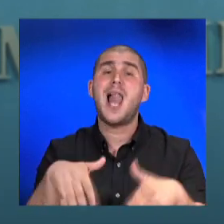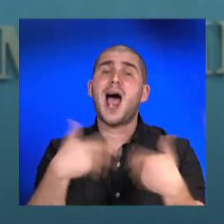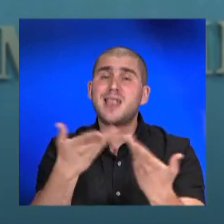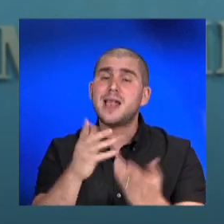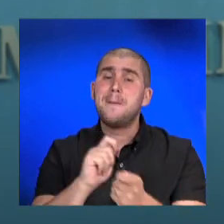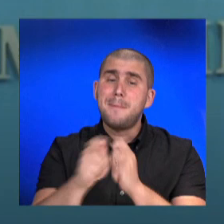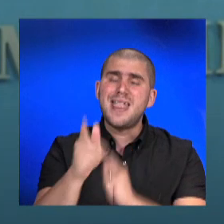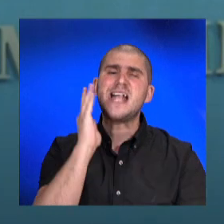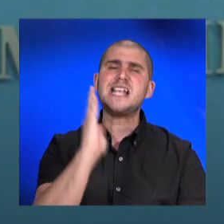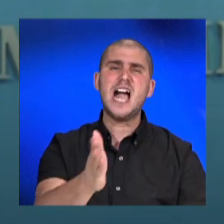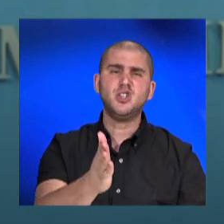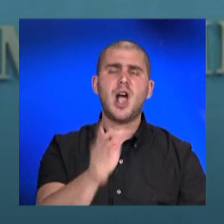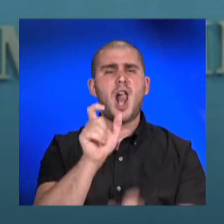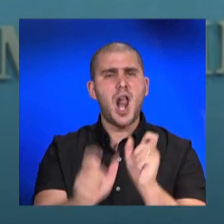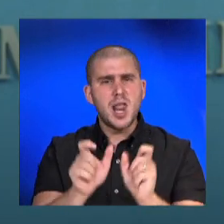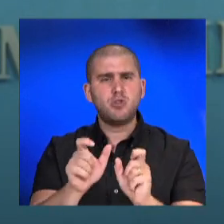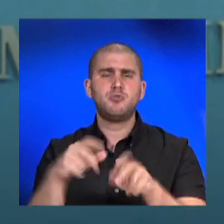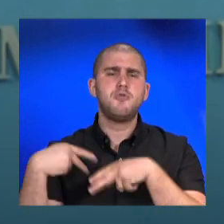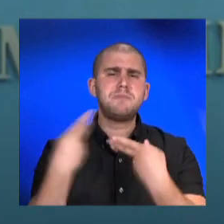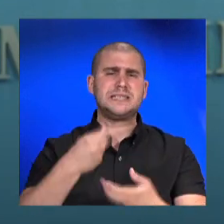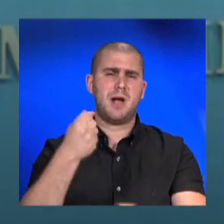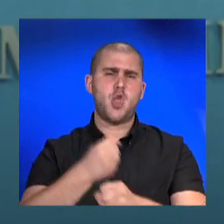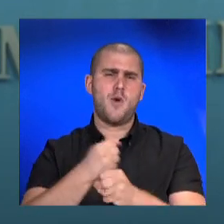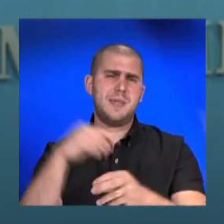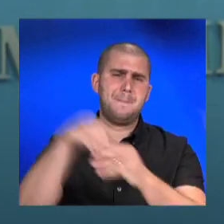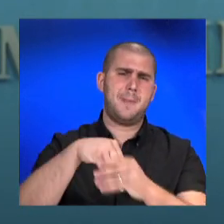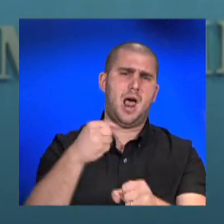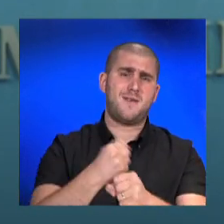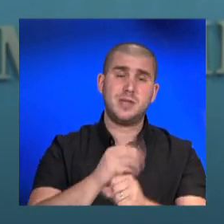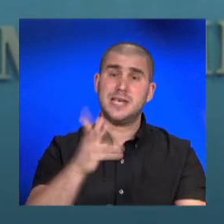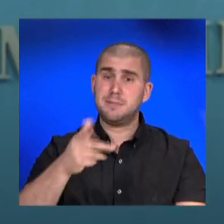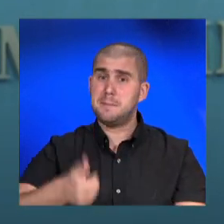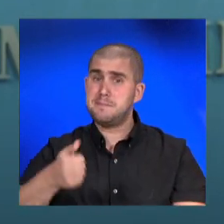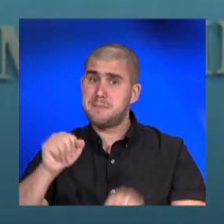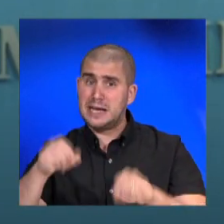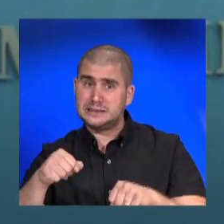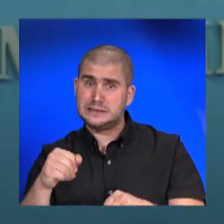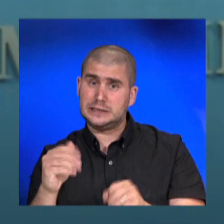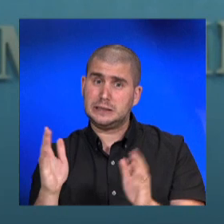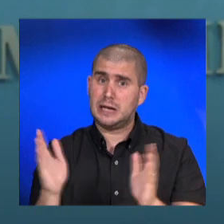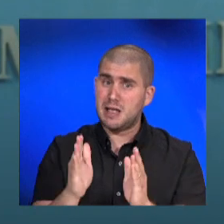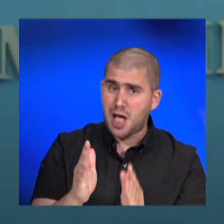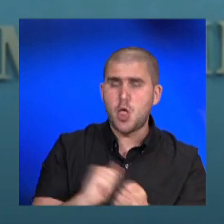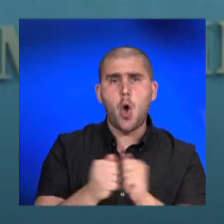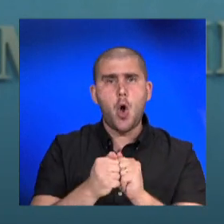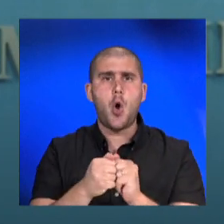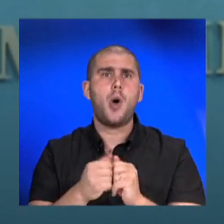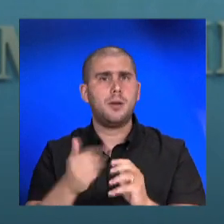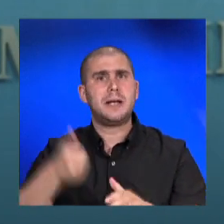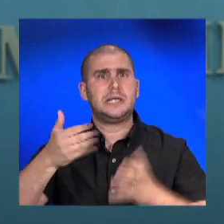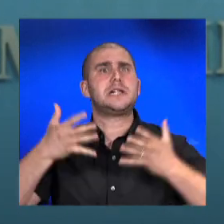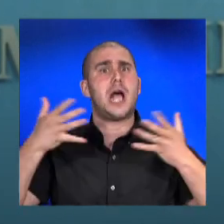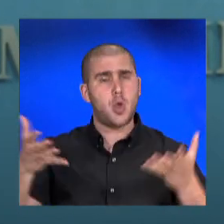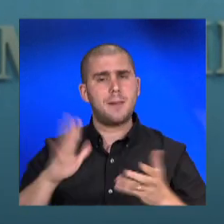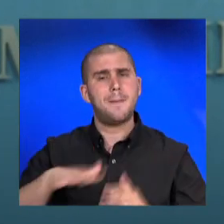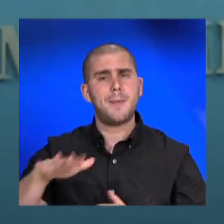למי שמחזיר עובדים לעבודה. אם הוא מעסיק קטן, ויש הרבה כאלה, אם הוא מעסיק גדול, אם הוא בתחום אחד ואם זה